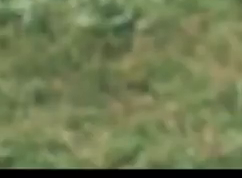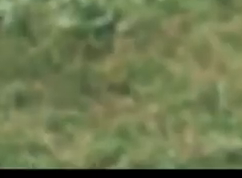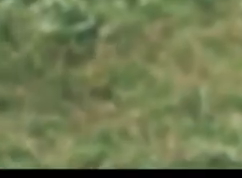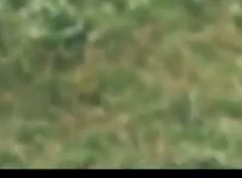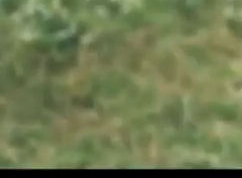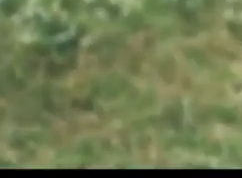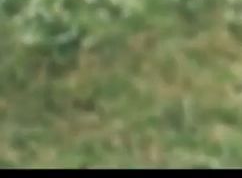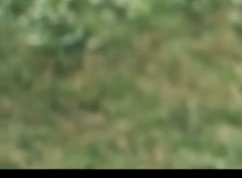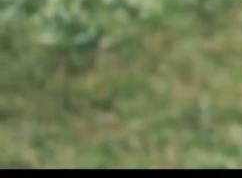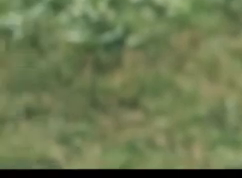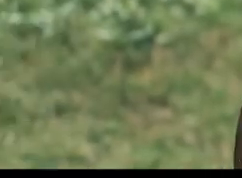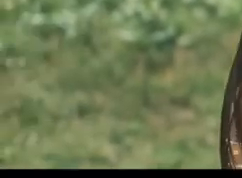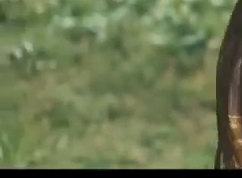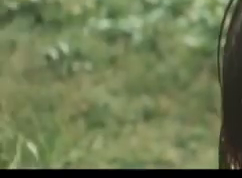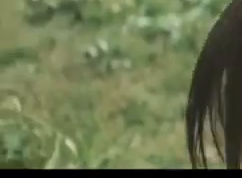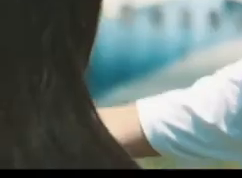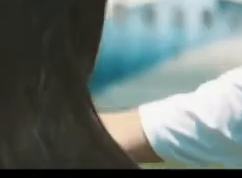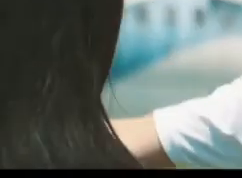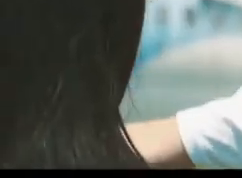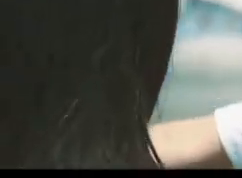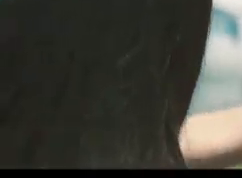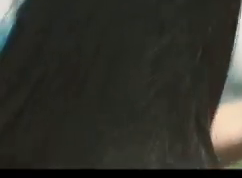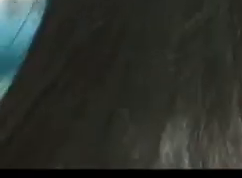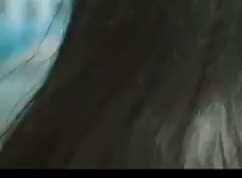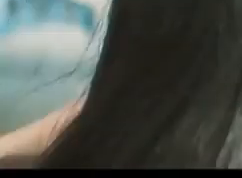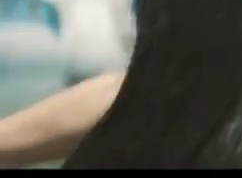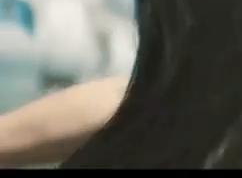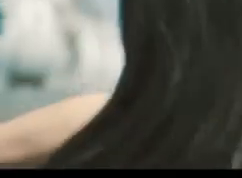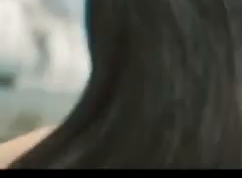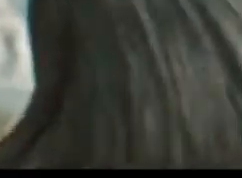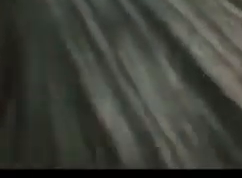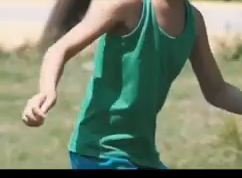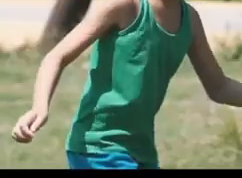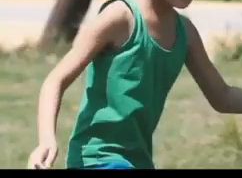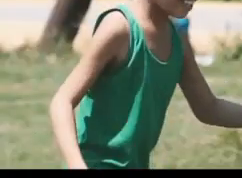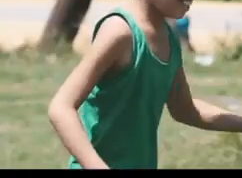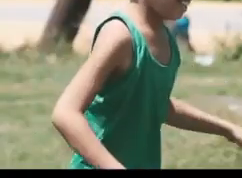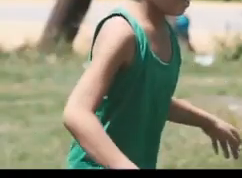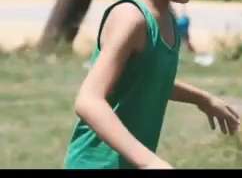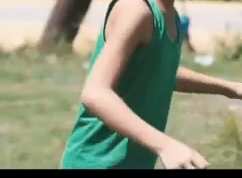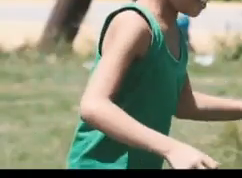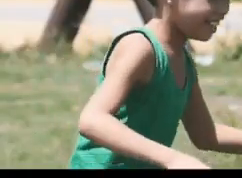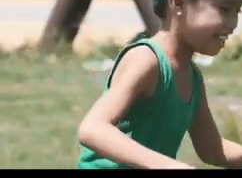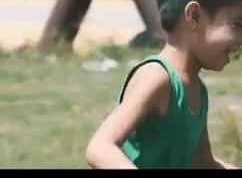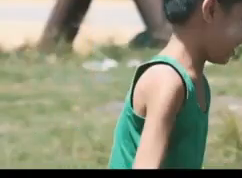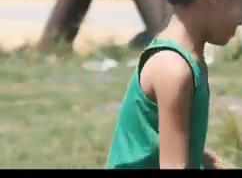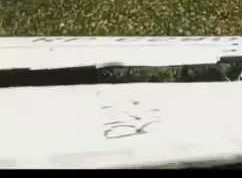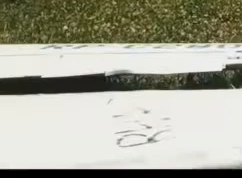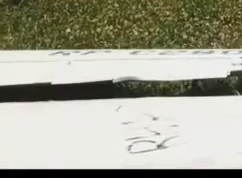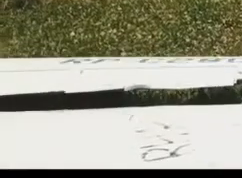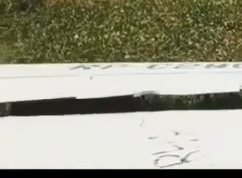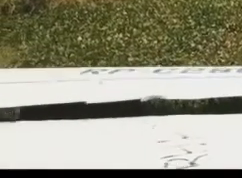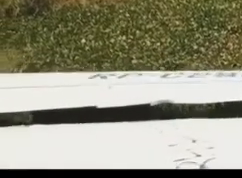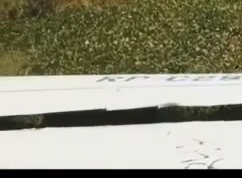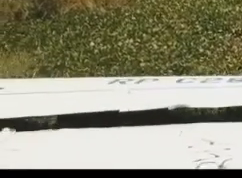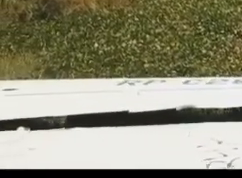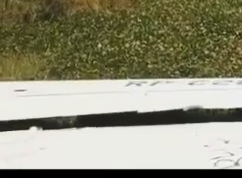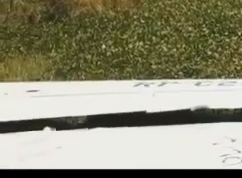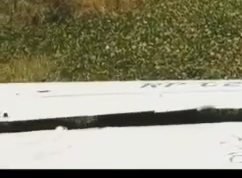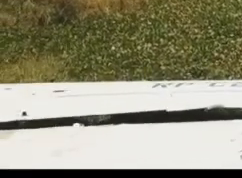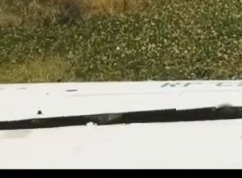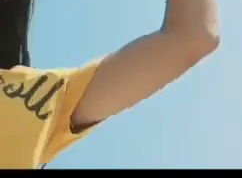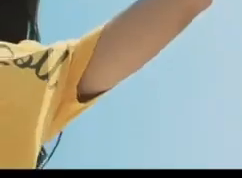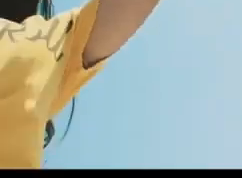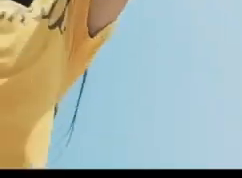paliparan, ikukwento niya kung ilang beses akong lumingon pabalik sa iyo nung araw na ako'y lumisan.